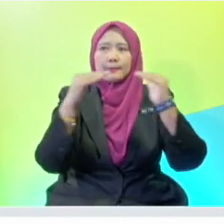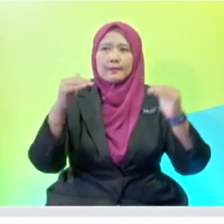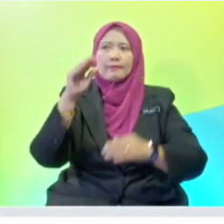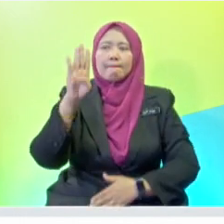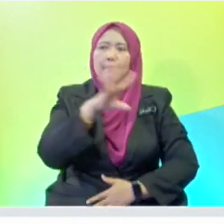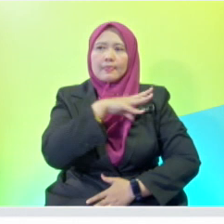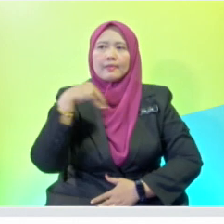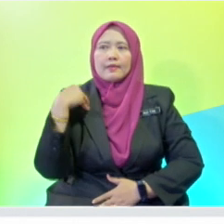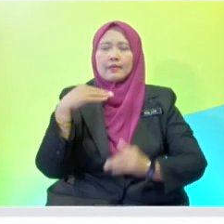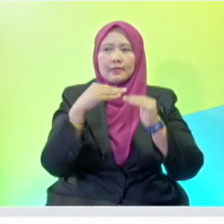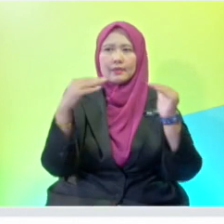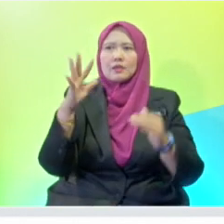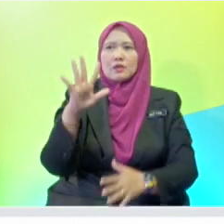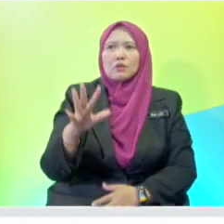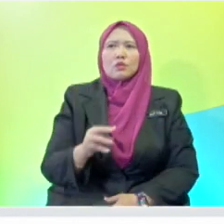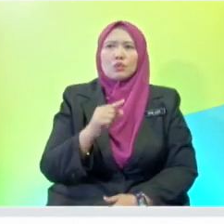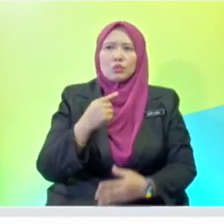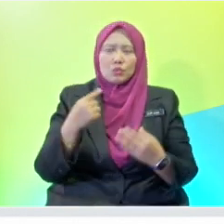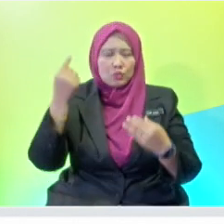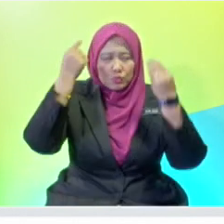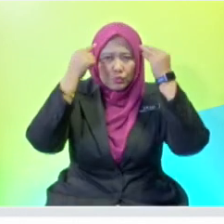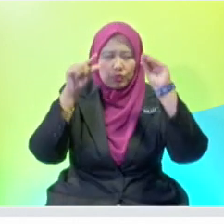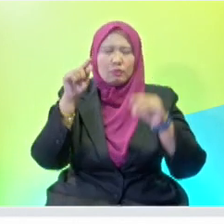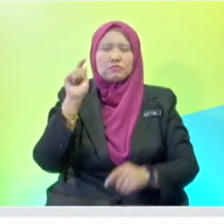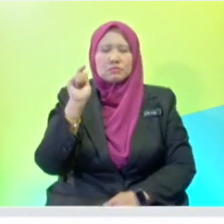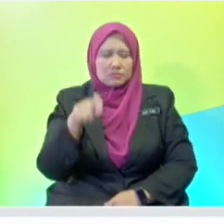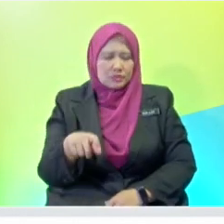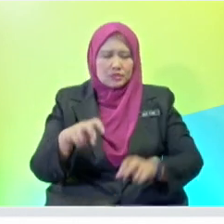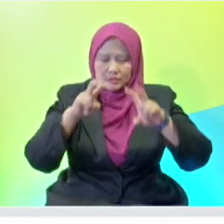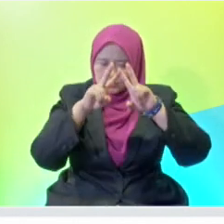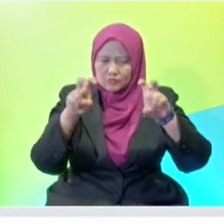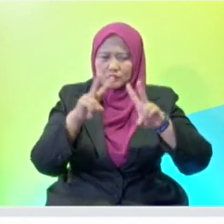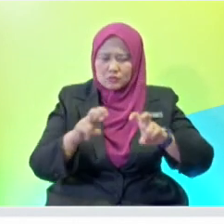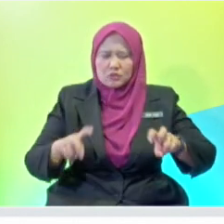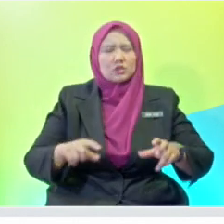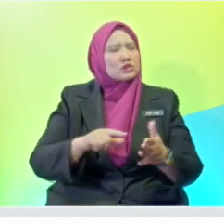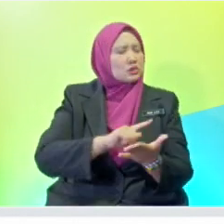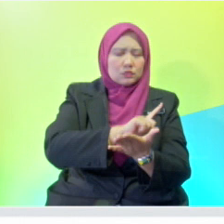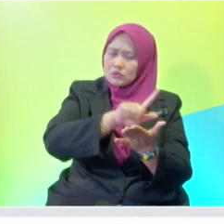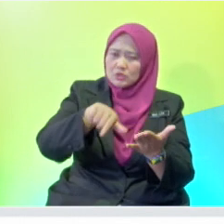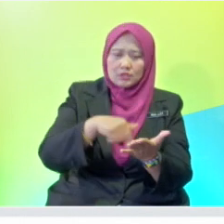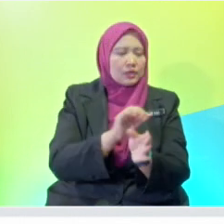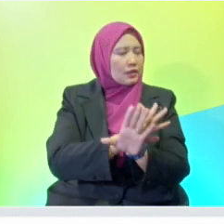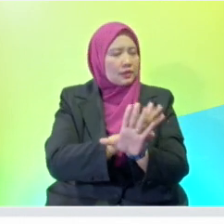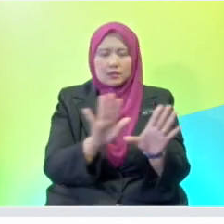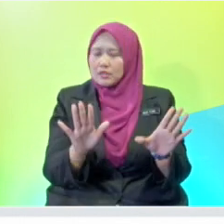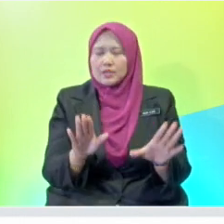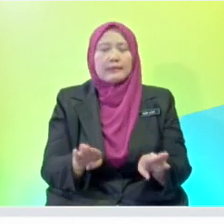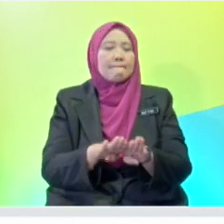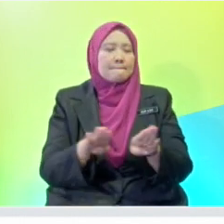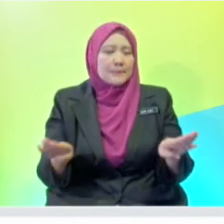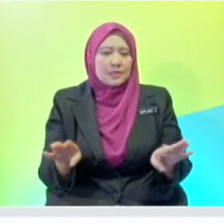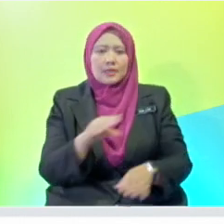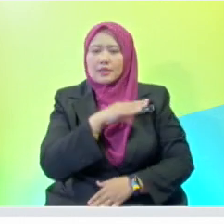guru perlu minta hasil murid secara kolektif holistik secara menyeluruh ya tanpa ada perbedaan dan